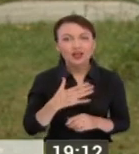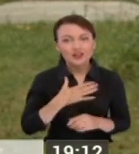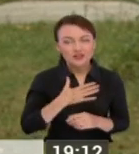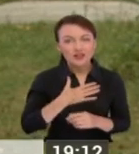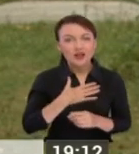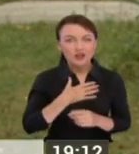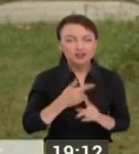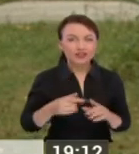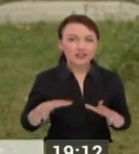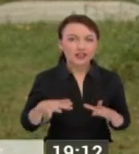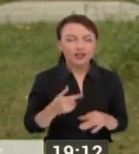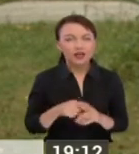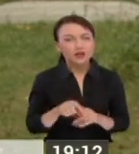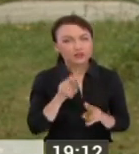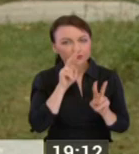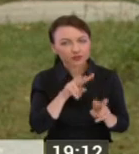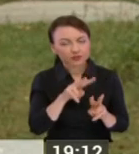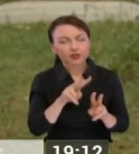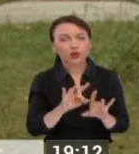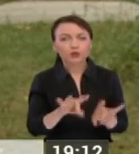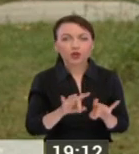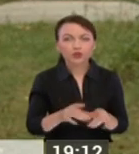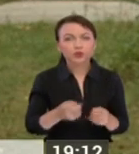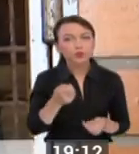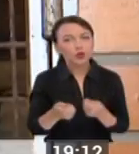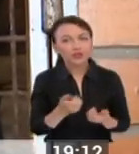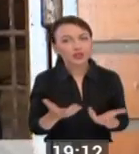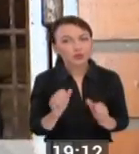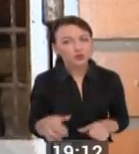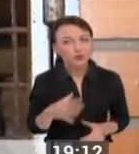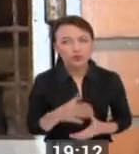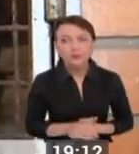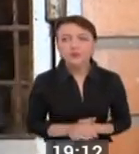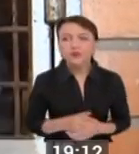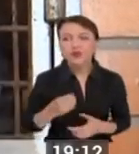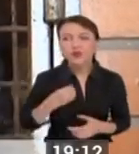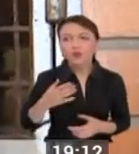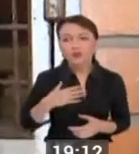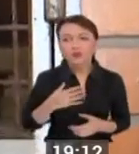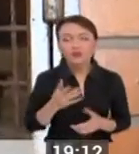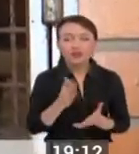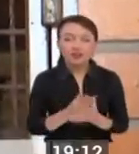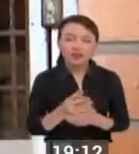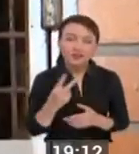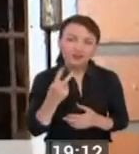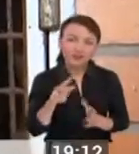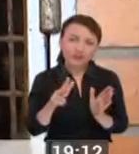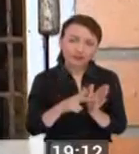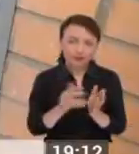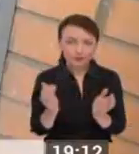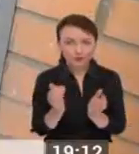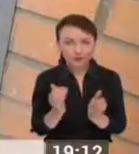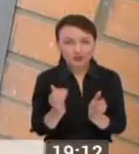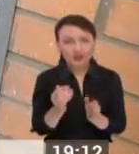кінологи відслідковують це і розказують, що, які нюанси можуть бути. Наразі ж у притулку Бородянка перебуває 28